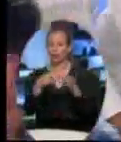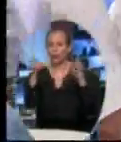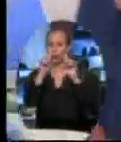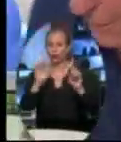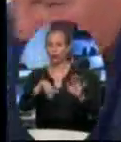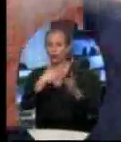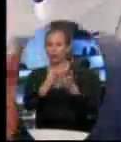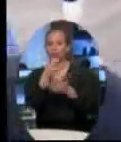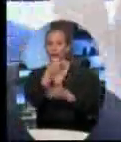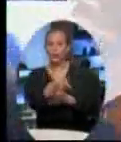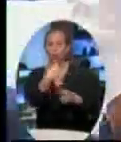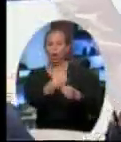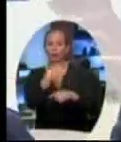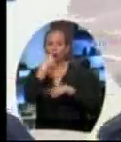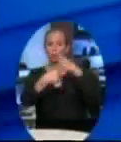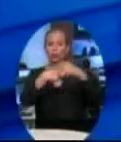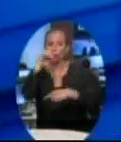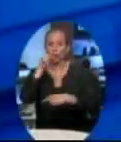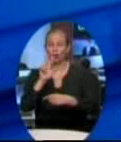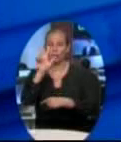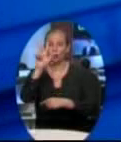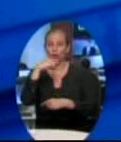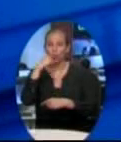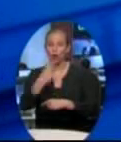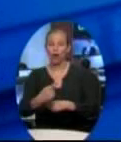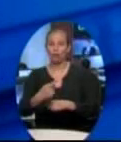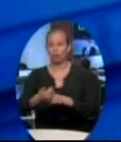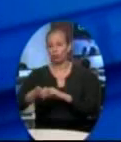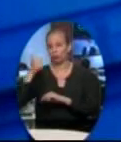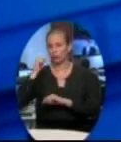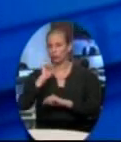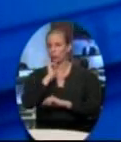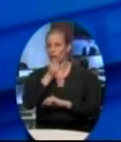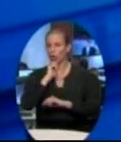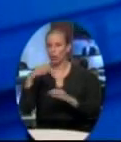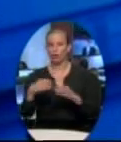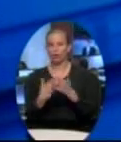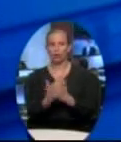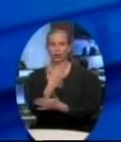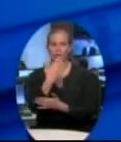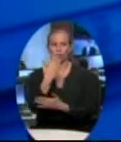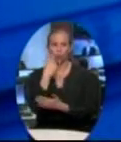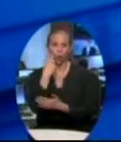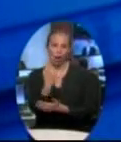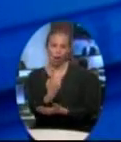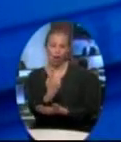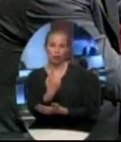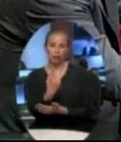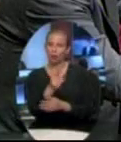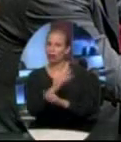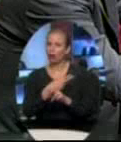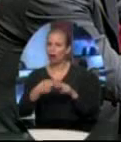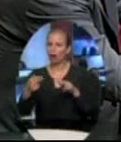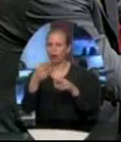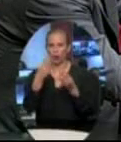לגבאי עבודה בשנת 2003, והוא טען אמש בראיון לחברת החדשות כי ראה לנגד עיניו רק את טובת הציבור.